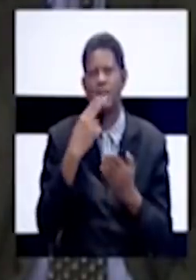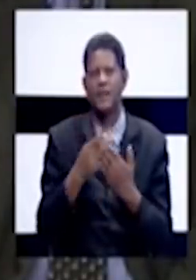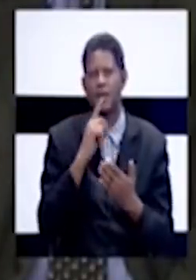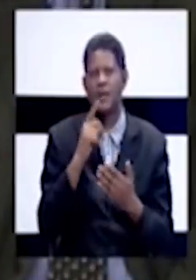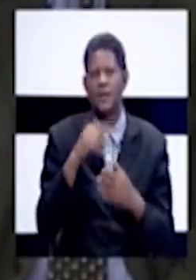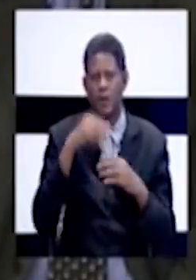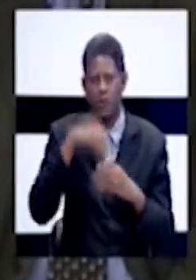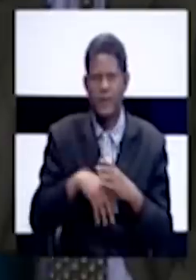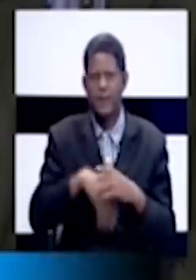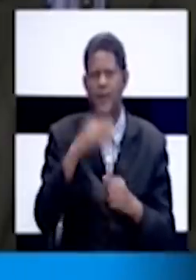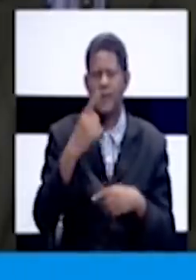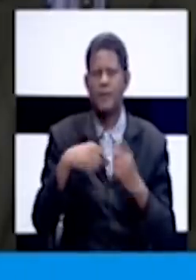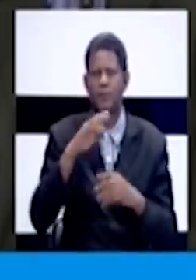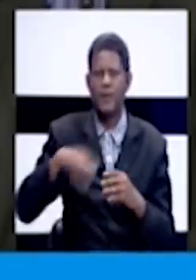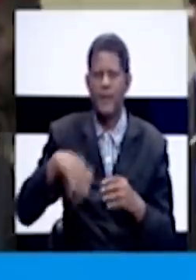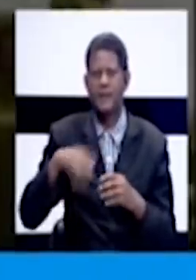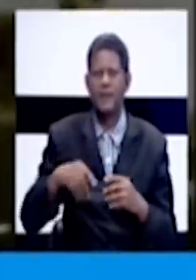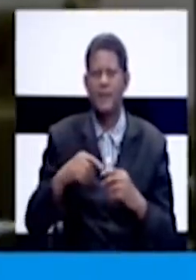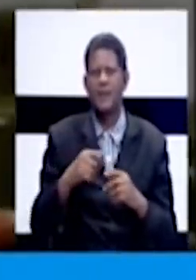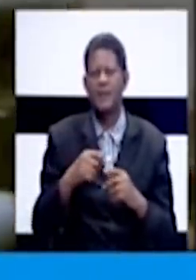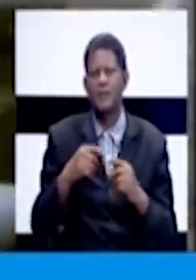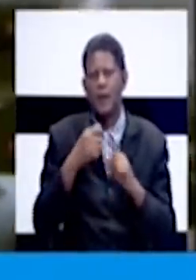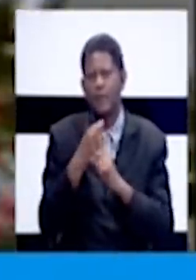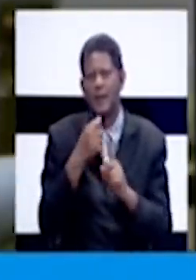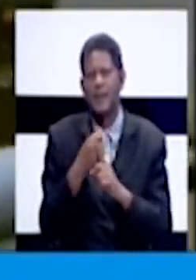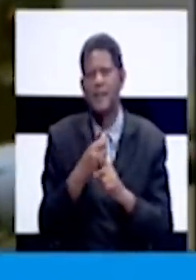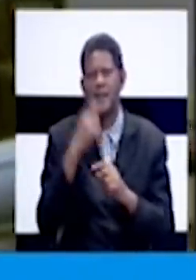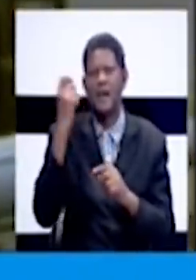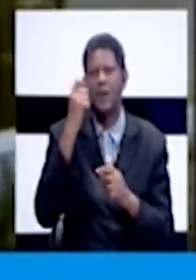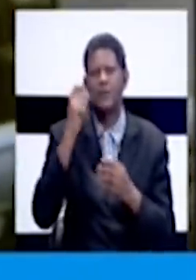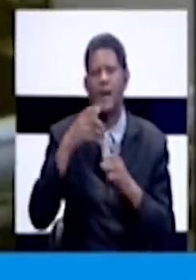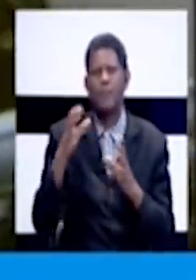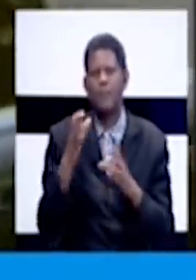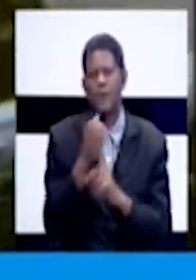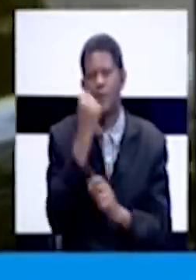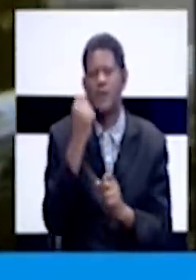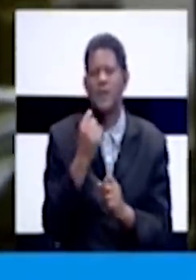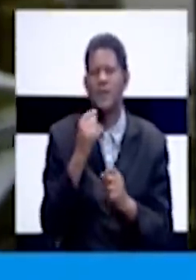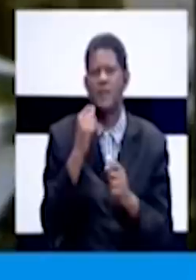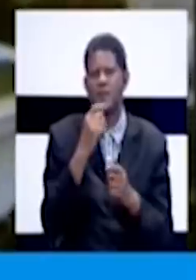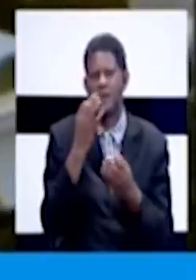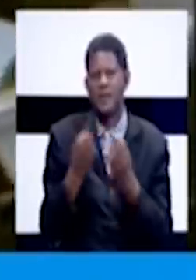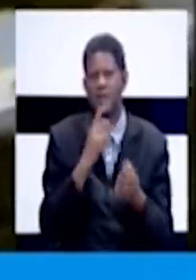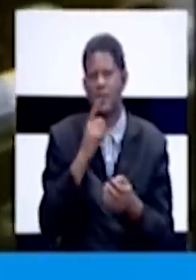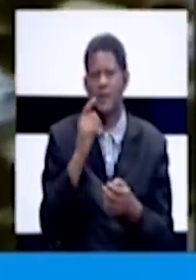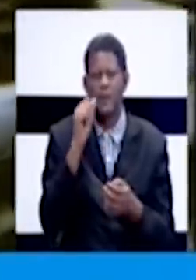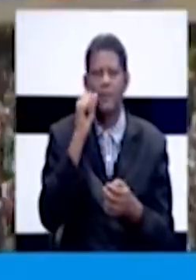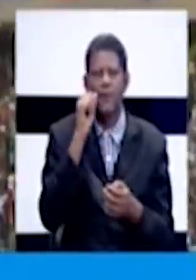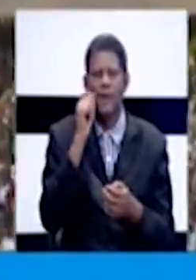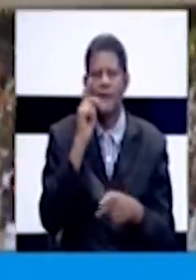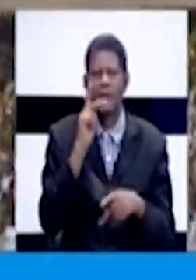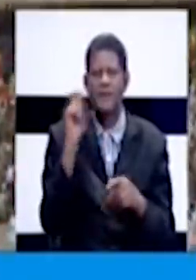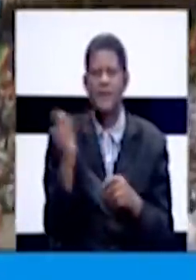ዝመፁ መድሕርሕርትን መልእኽትን ኣብ ምቅላስን ዓወት ኣብ ምሕፋስን ዝርከብ ዘሎ ህዝቢ እዩ ሕዚ እውን ከም ትማሊ ዘርኢ ህዝቢ ትግራይ ንምንጻት